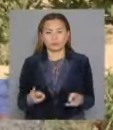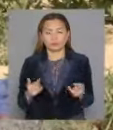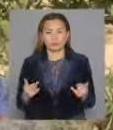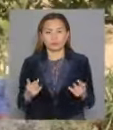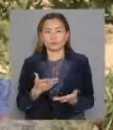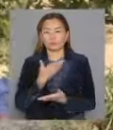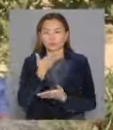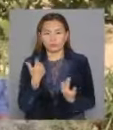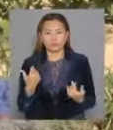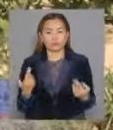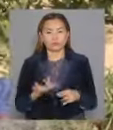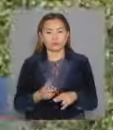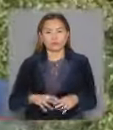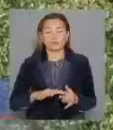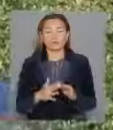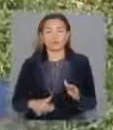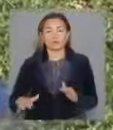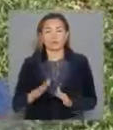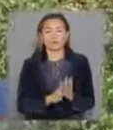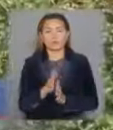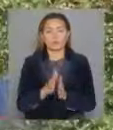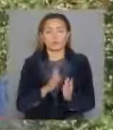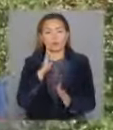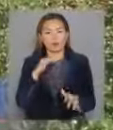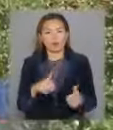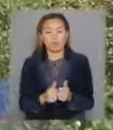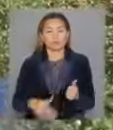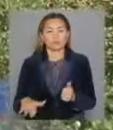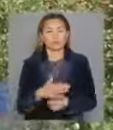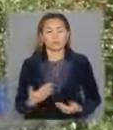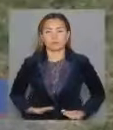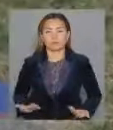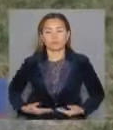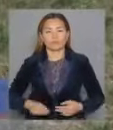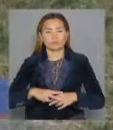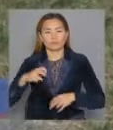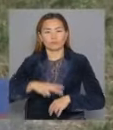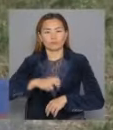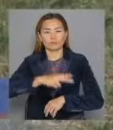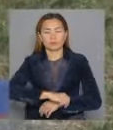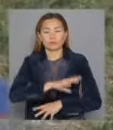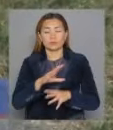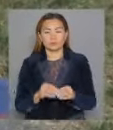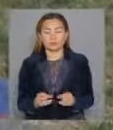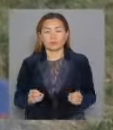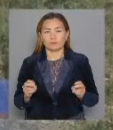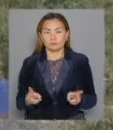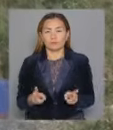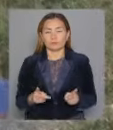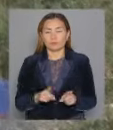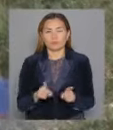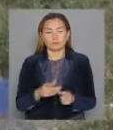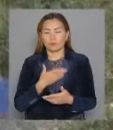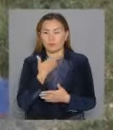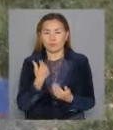қауіп жоқ көрінеді. Сондай-ақ аулада немесе өзен көл жағасын мекен ететін саяқ шегірткелеріне де қауіп төнуге еш